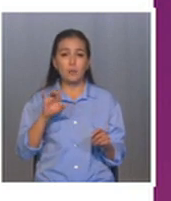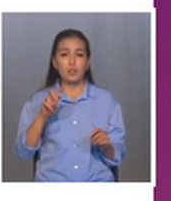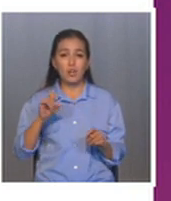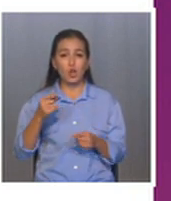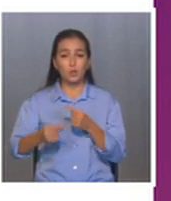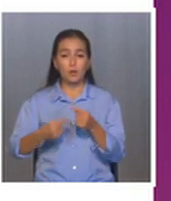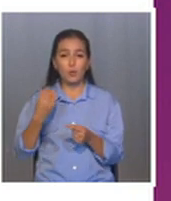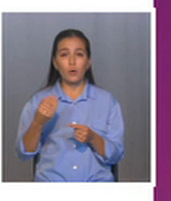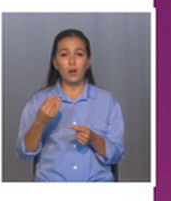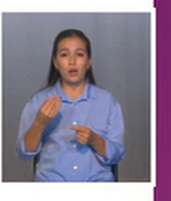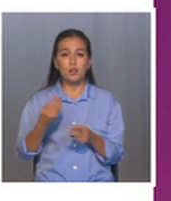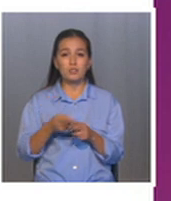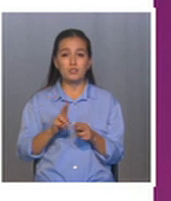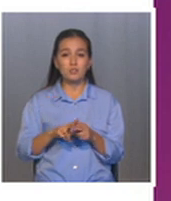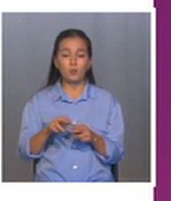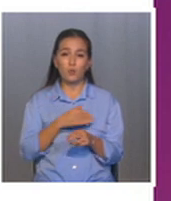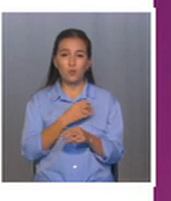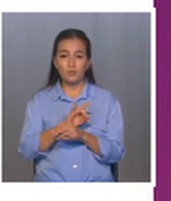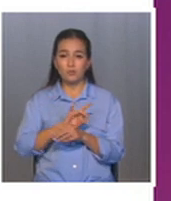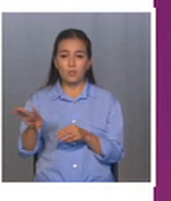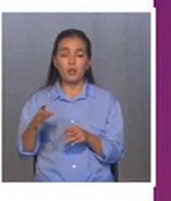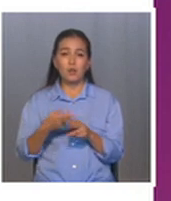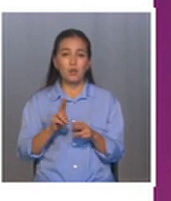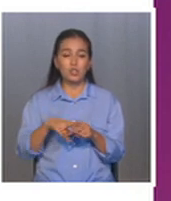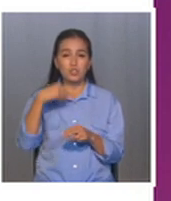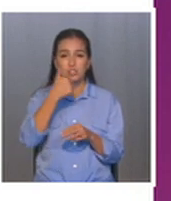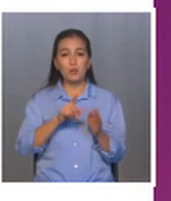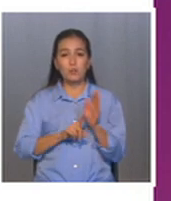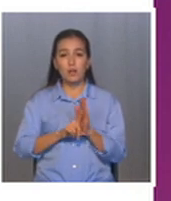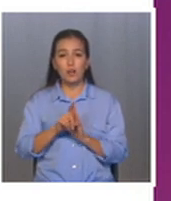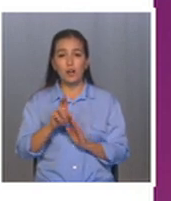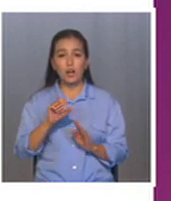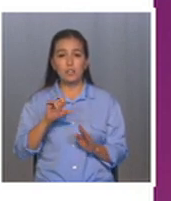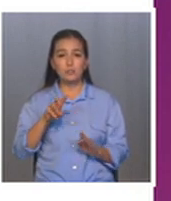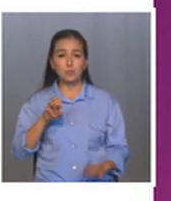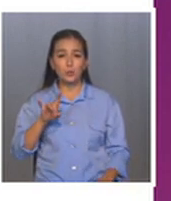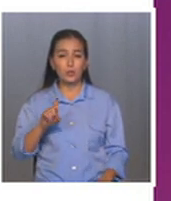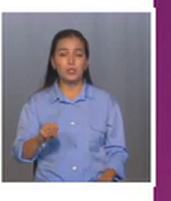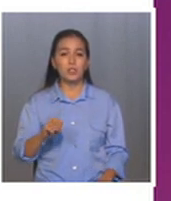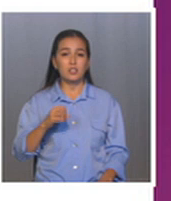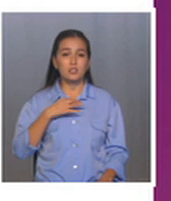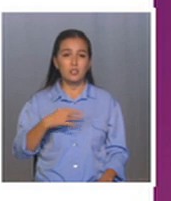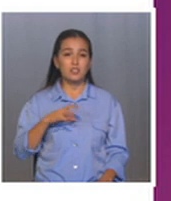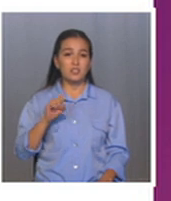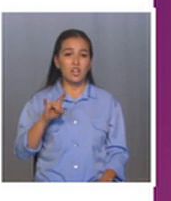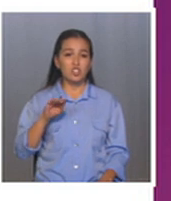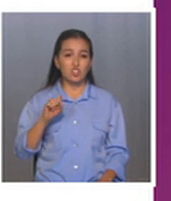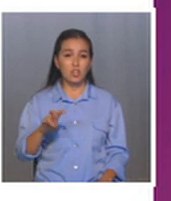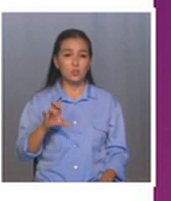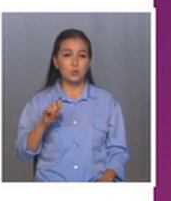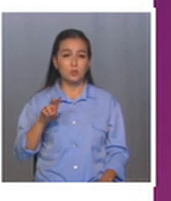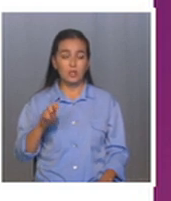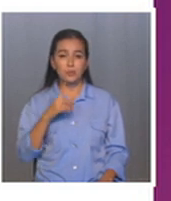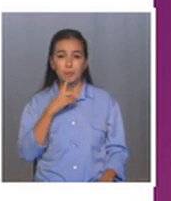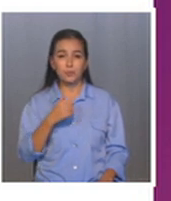мекеніне ауыз салуы еді. Осы жылдан баста Қасым төре баласы Саржан Султан қол жинап, патша әскерімен